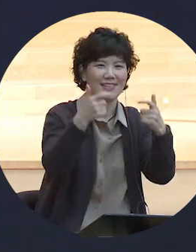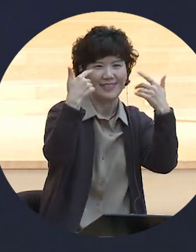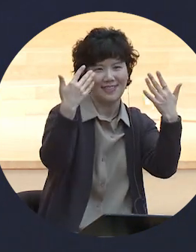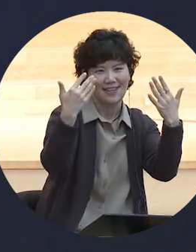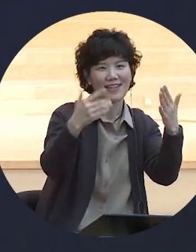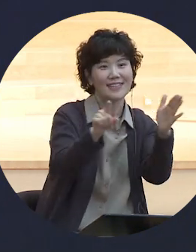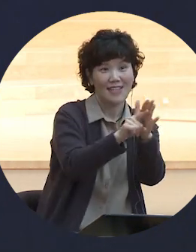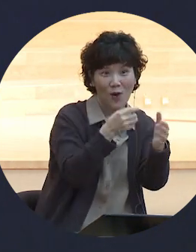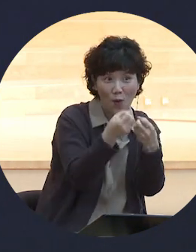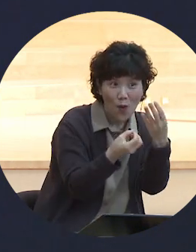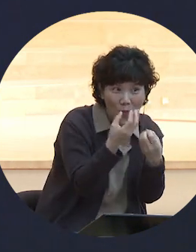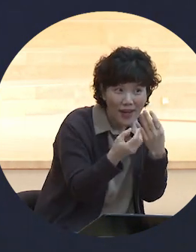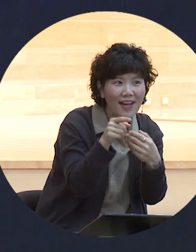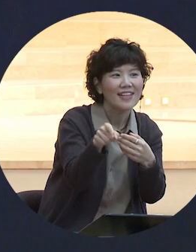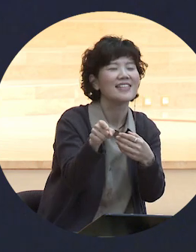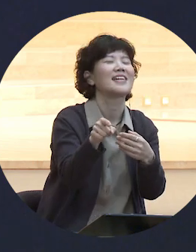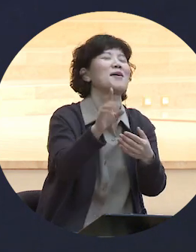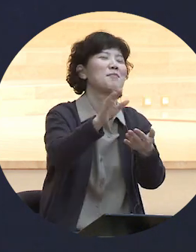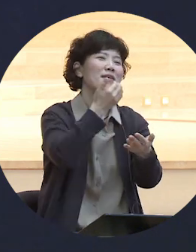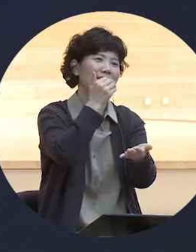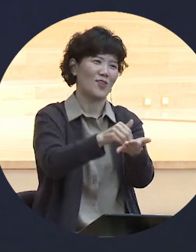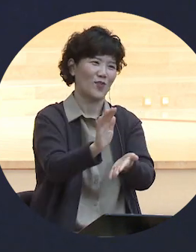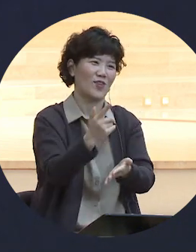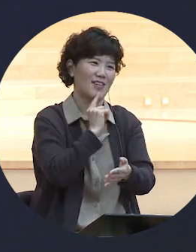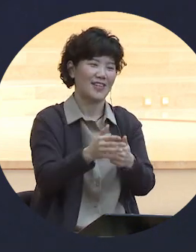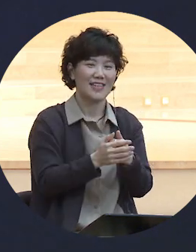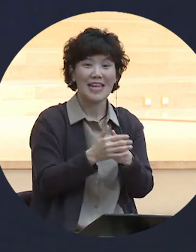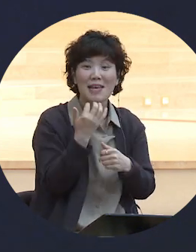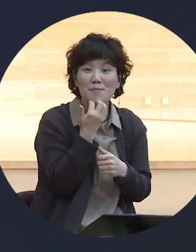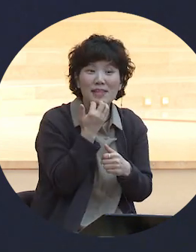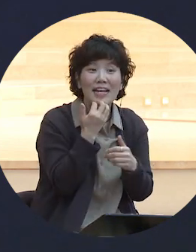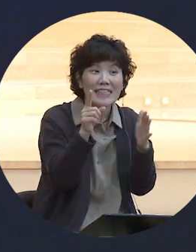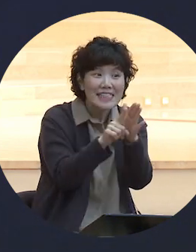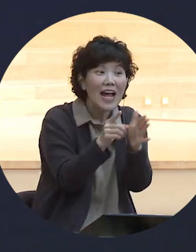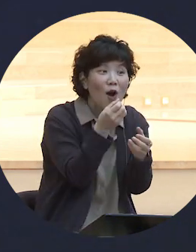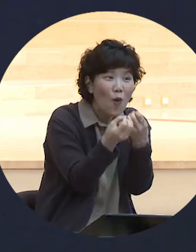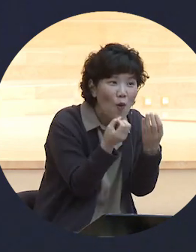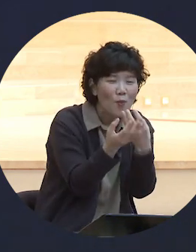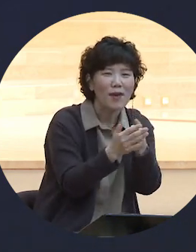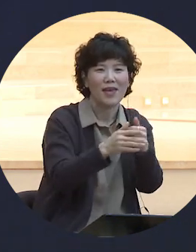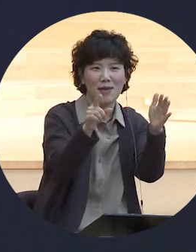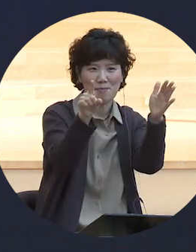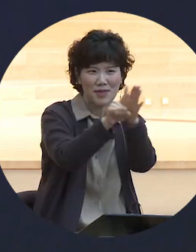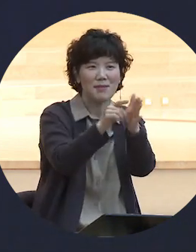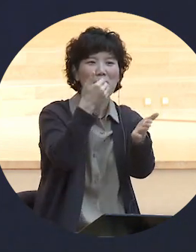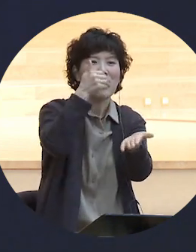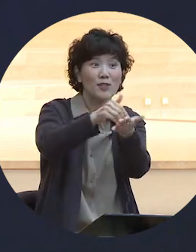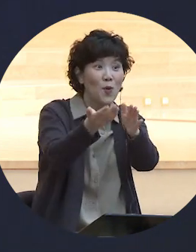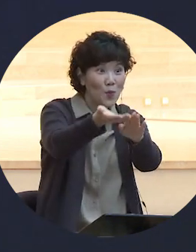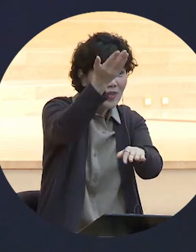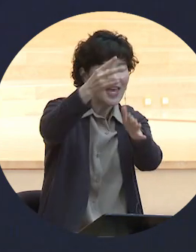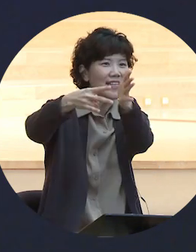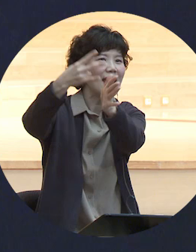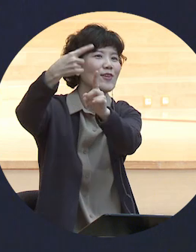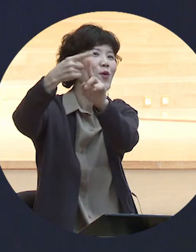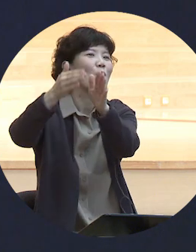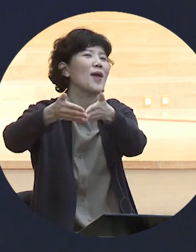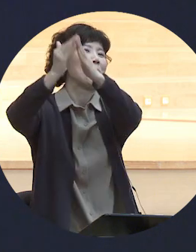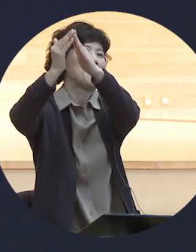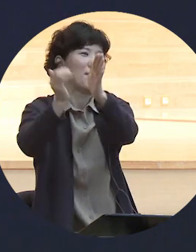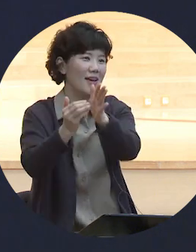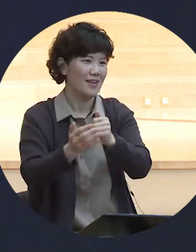정확하게 신앙 고백하는 그게 반석이라 그 말인 거예요. 베드로의 이 신앙 고백, 믿음의 반석 위에 예루살렘 교회가